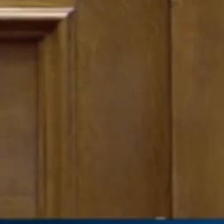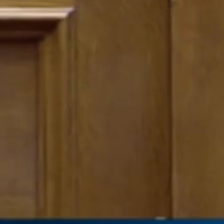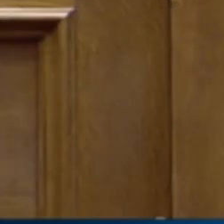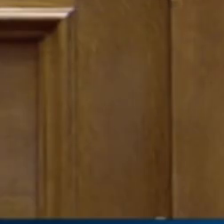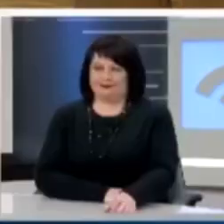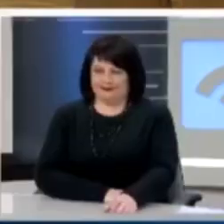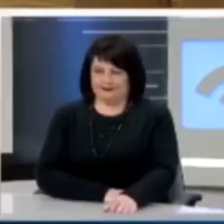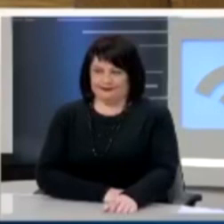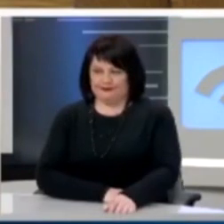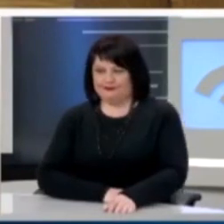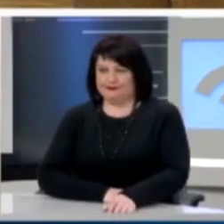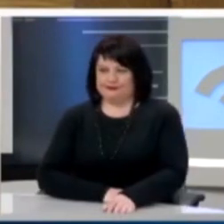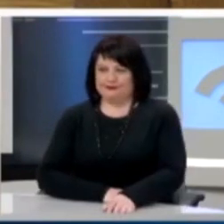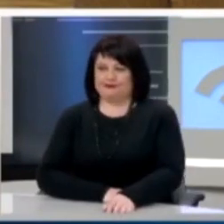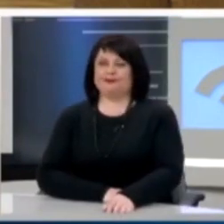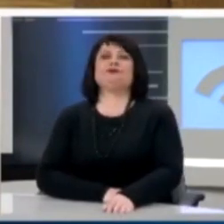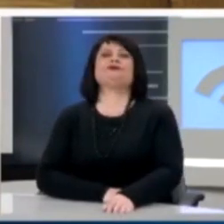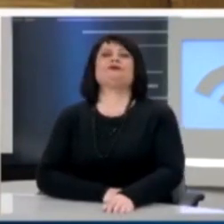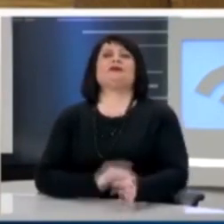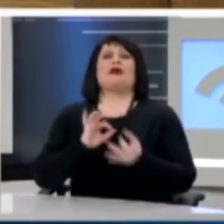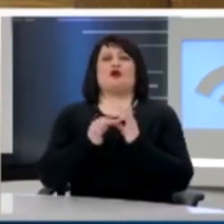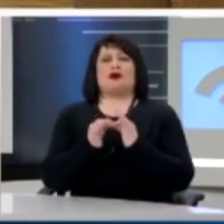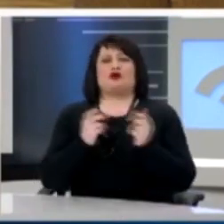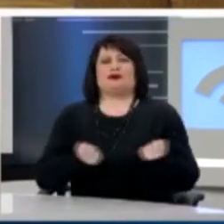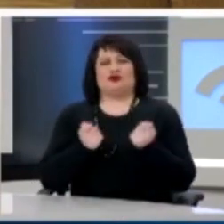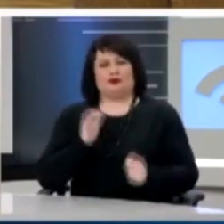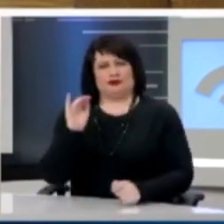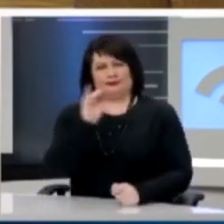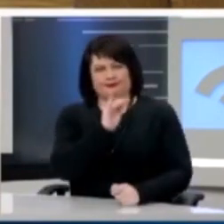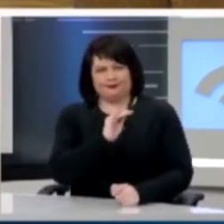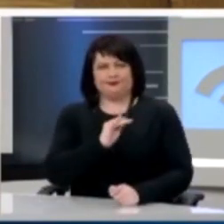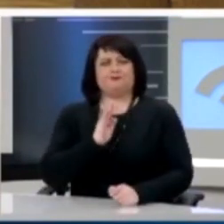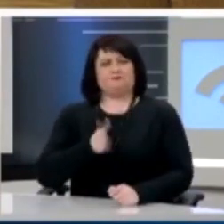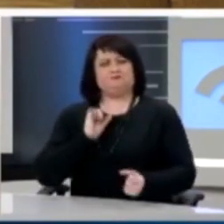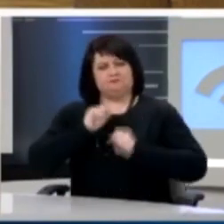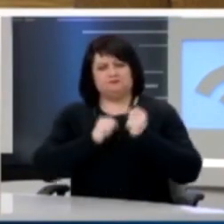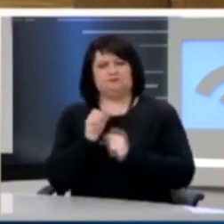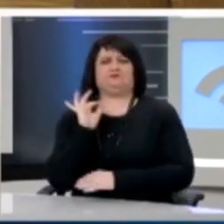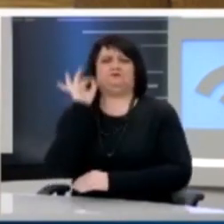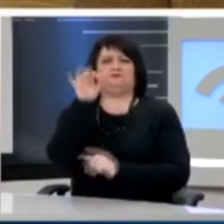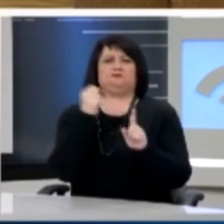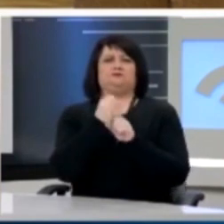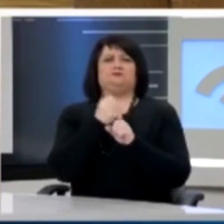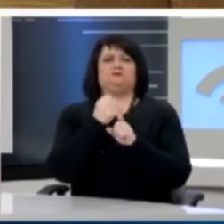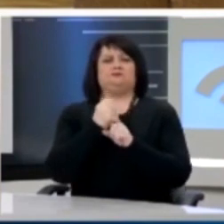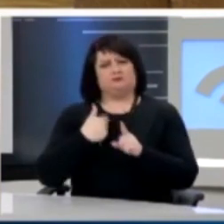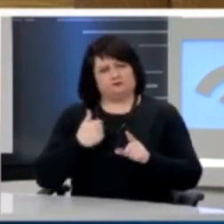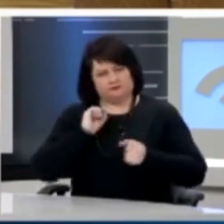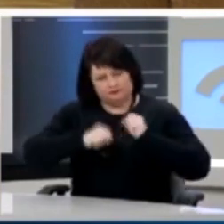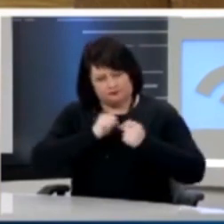στις οργανώσεις των εργαζομένων, προκειμένου να αποτελέσουν στόχους πάλης διεκδίκησης στο